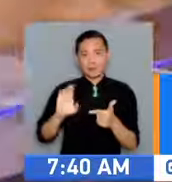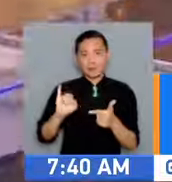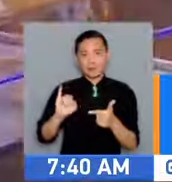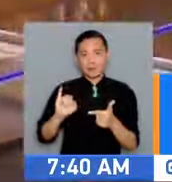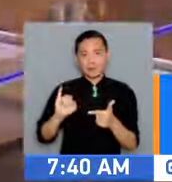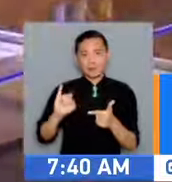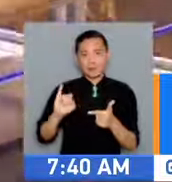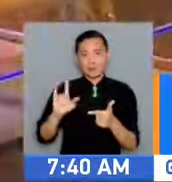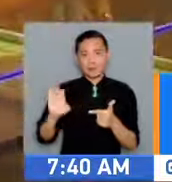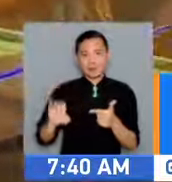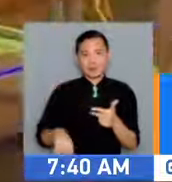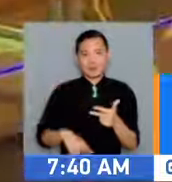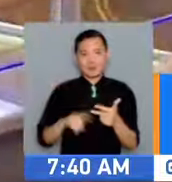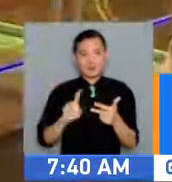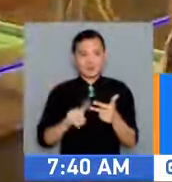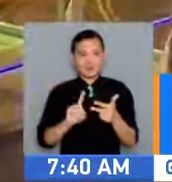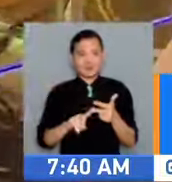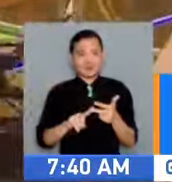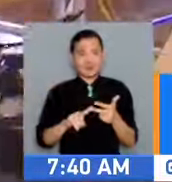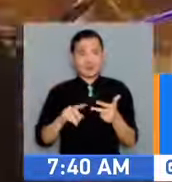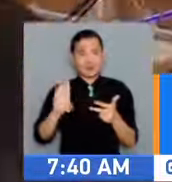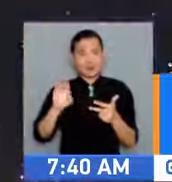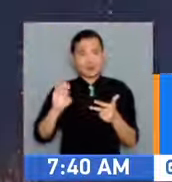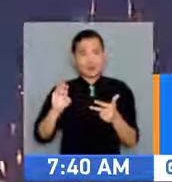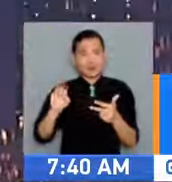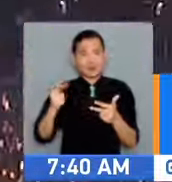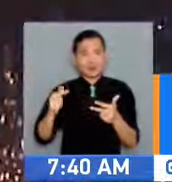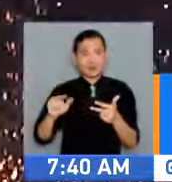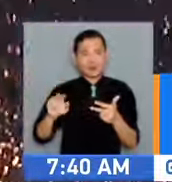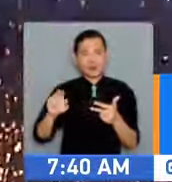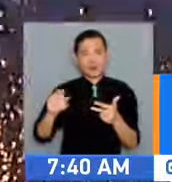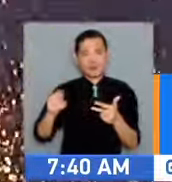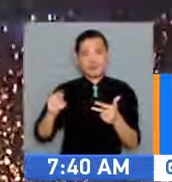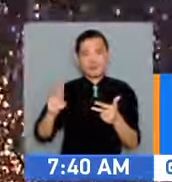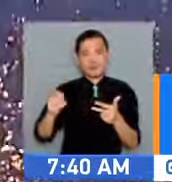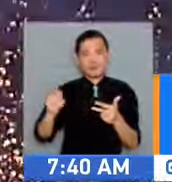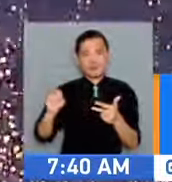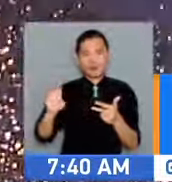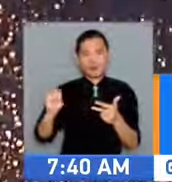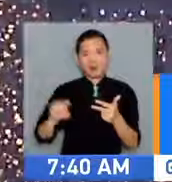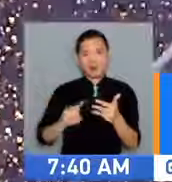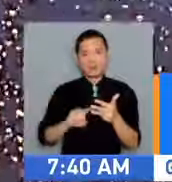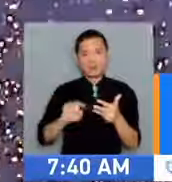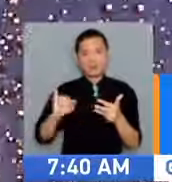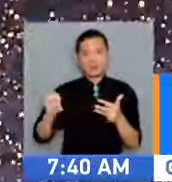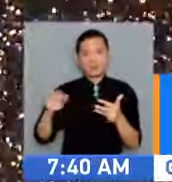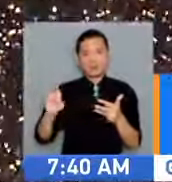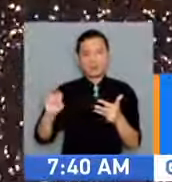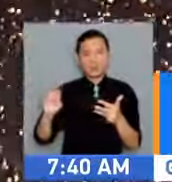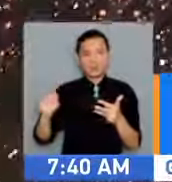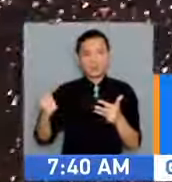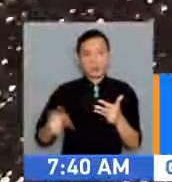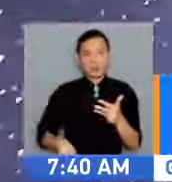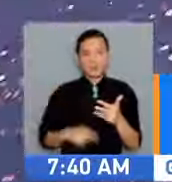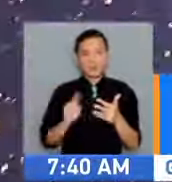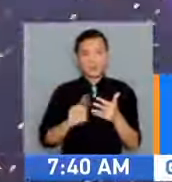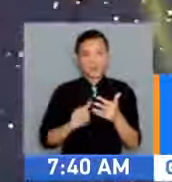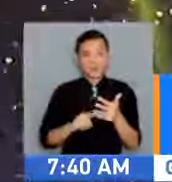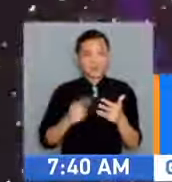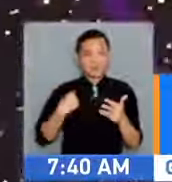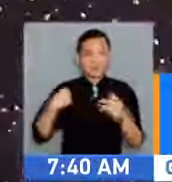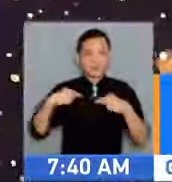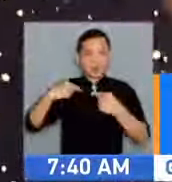Look at that! We also have Bong Navarro at si Jong Hilario. Highlight din ang buwis buhay na aerial act ni Kim